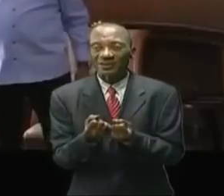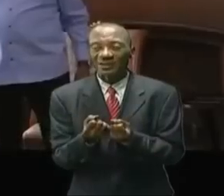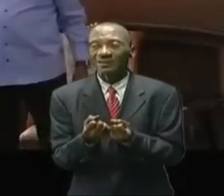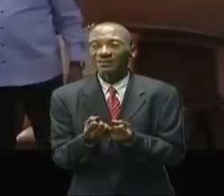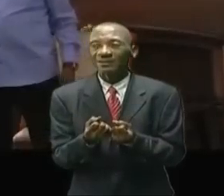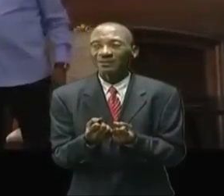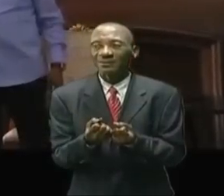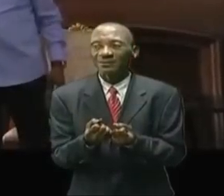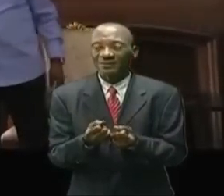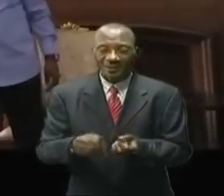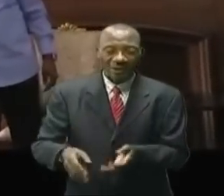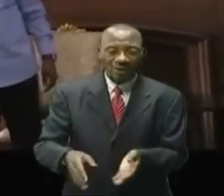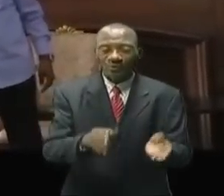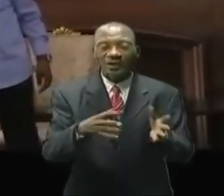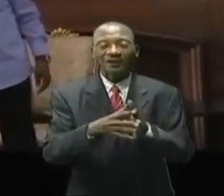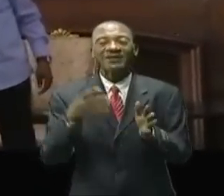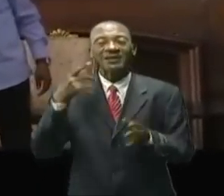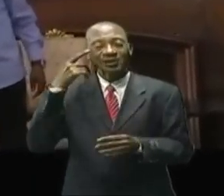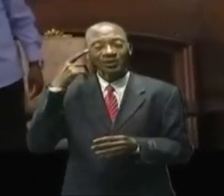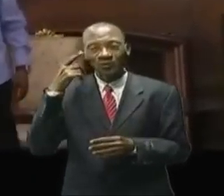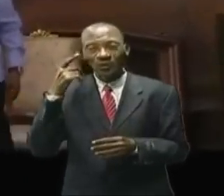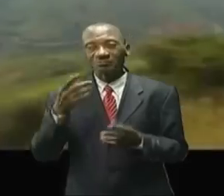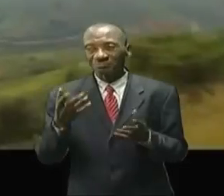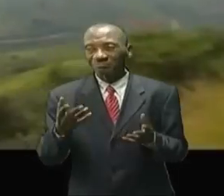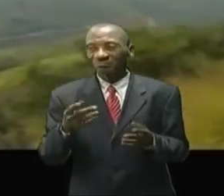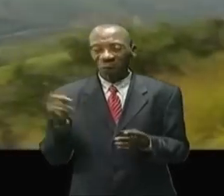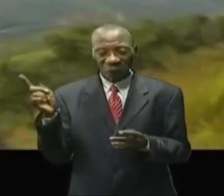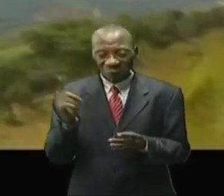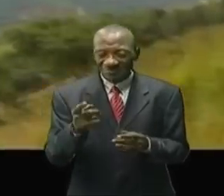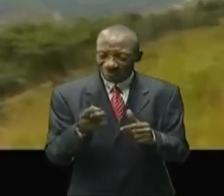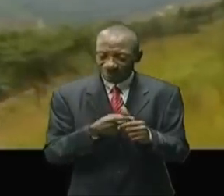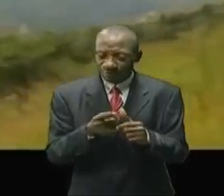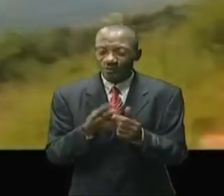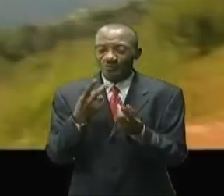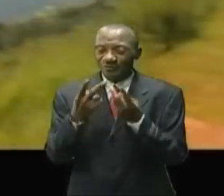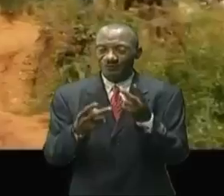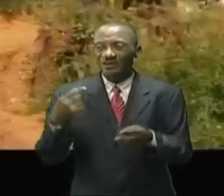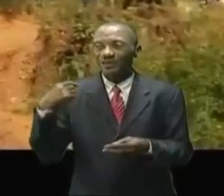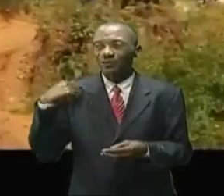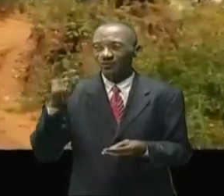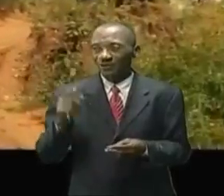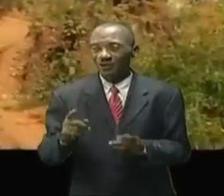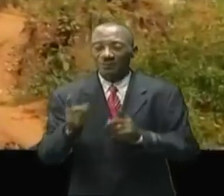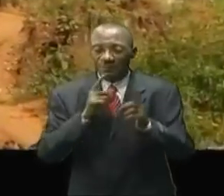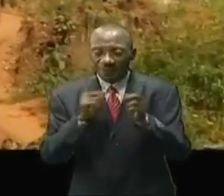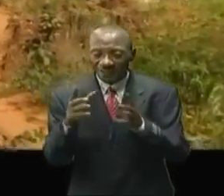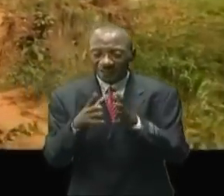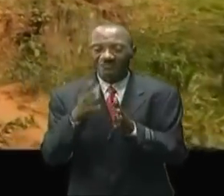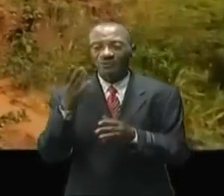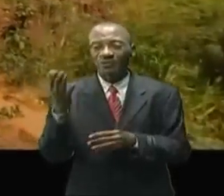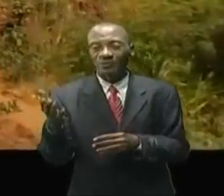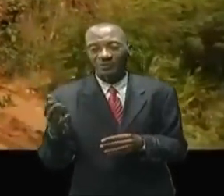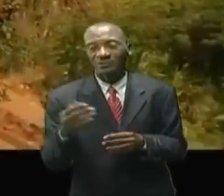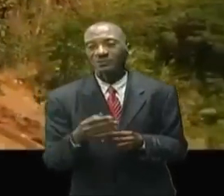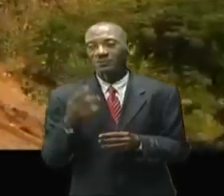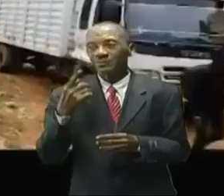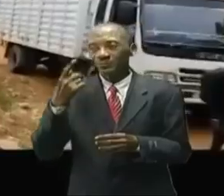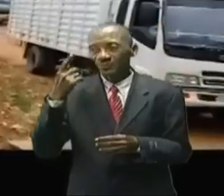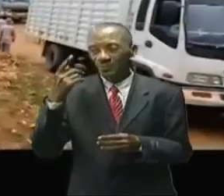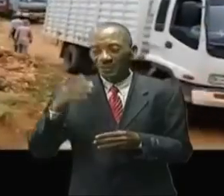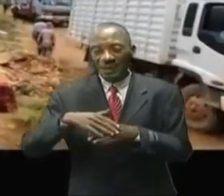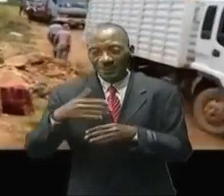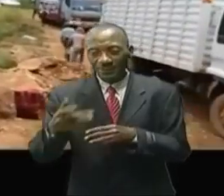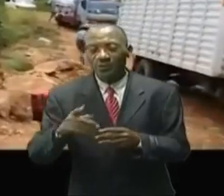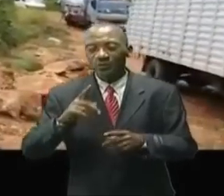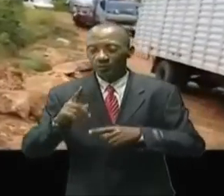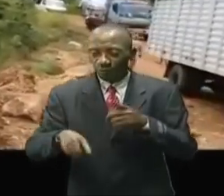la nationale numéro 5, tronçon routier Nyangezi, Nyantende, escarpement de Ngomo, long de 30 km, mais aussi la construction du